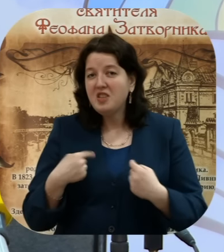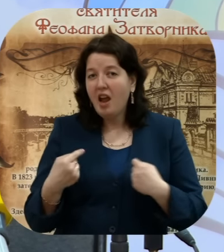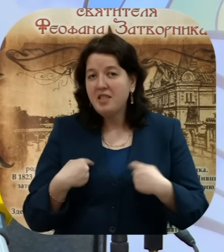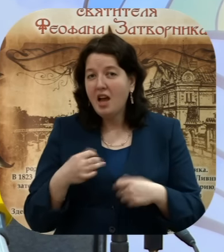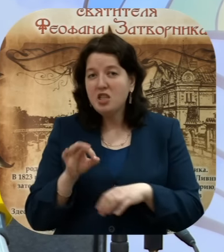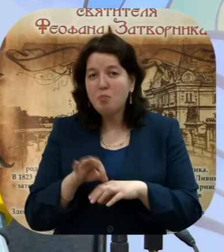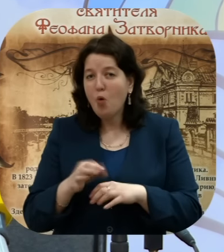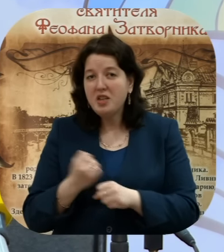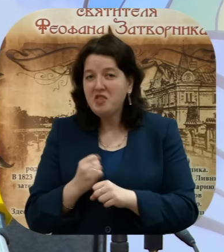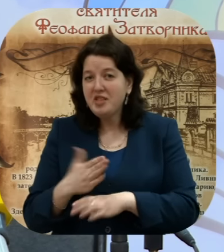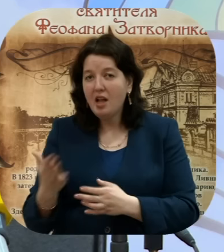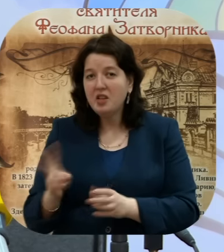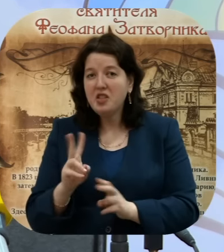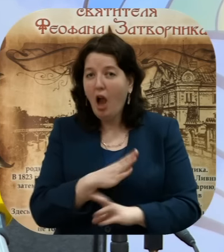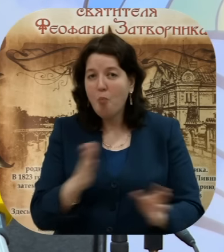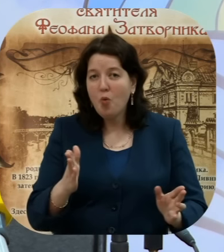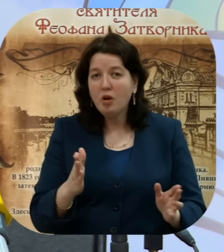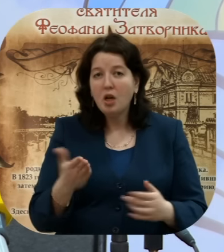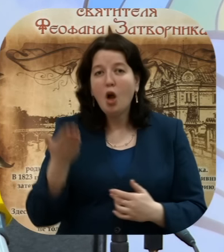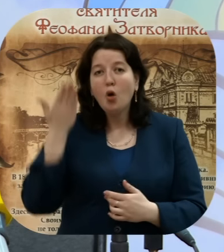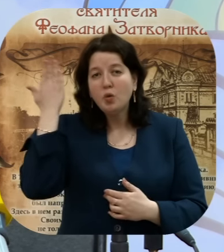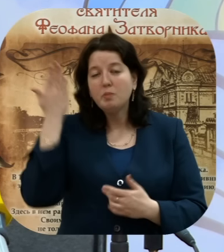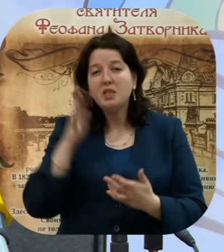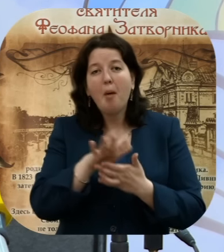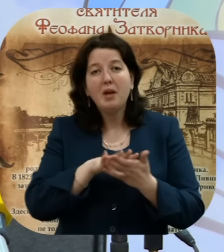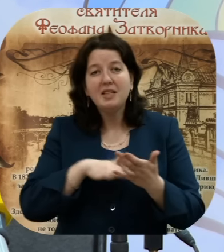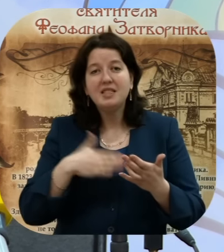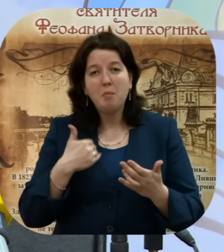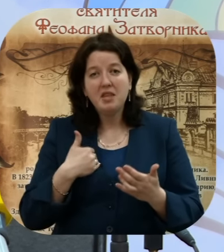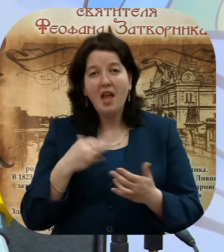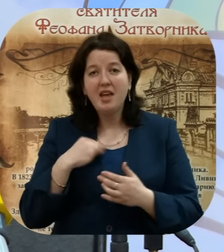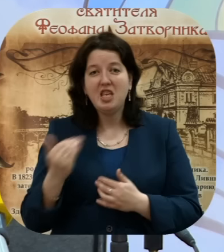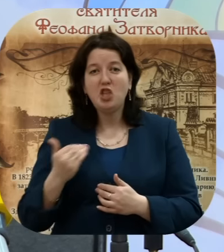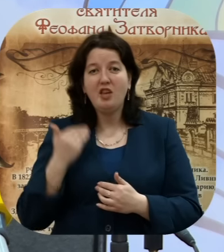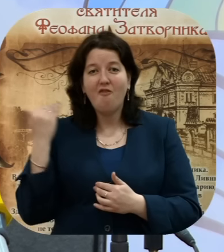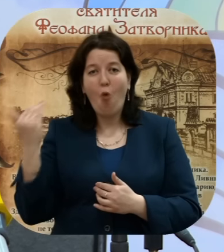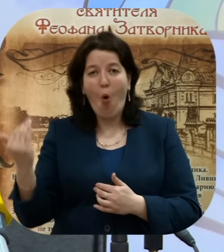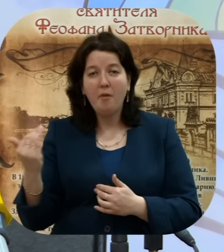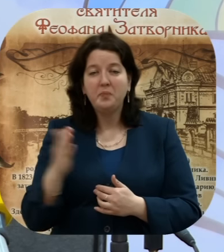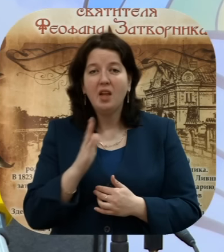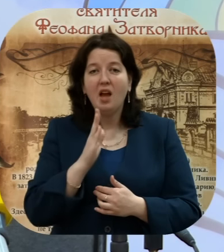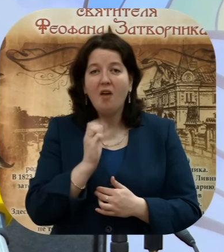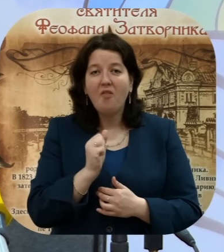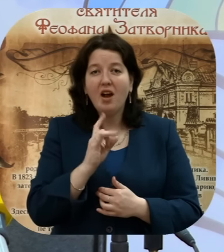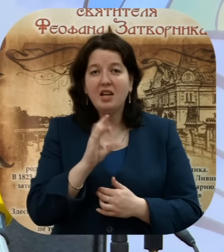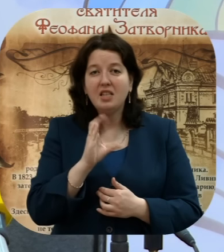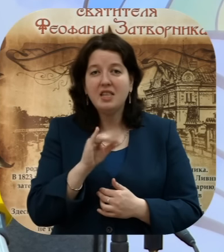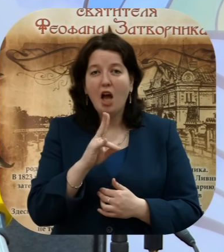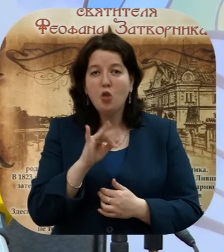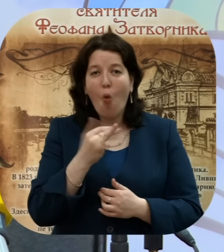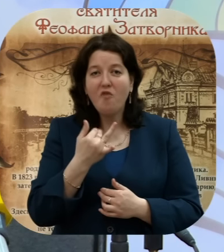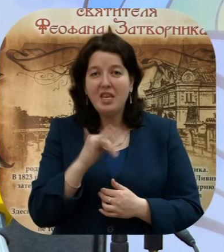и болей, что ли? Господи, прости меня и его». Варсонофий Великий поэтому даже